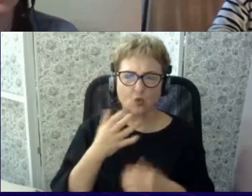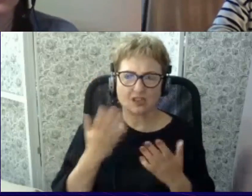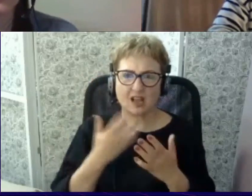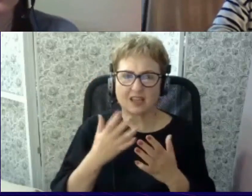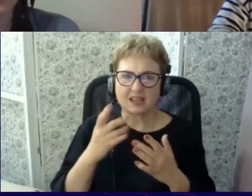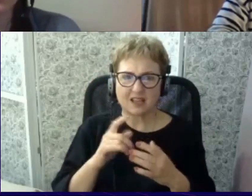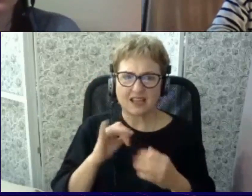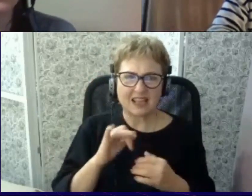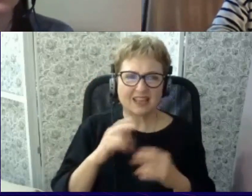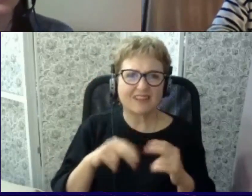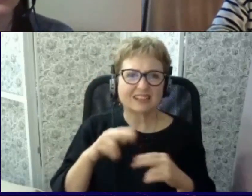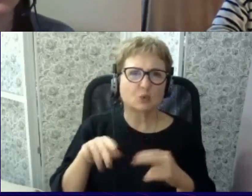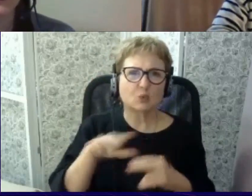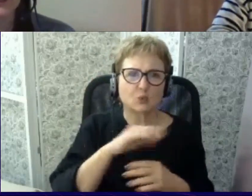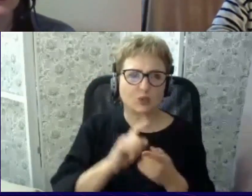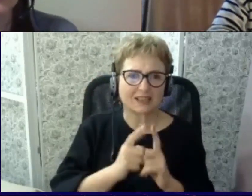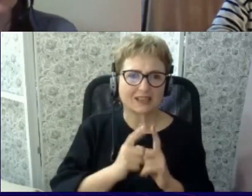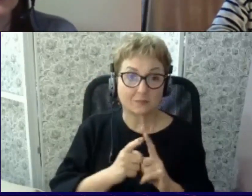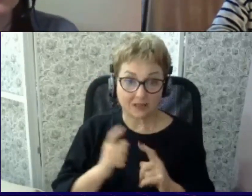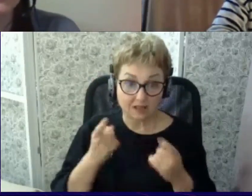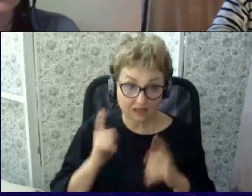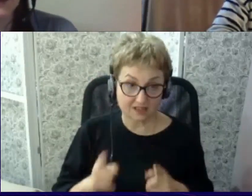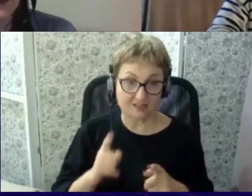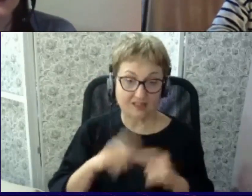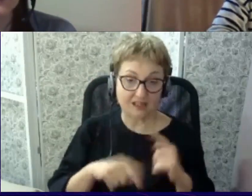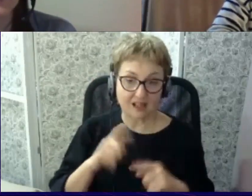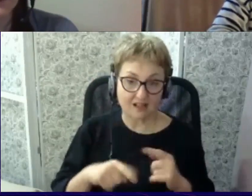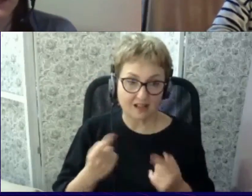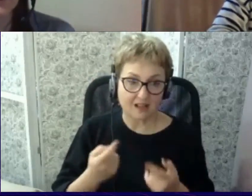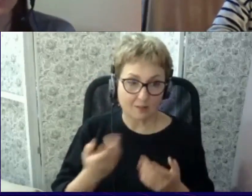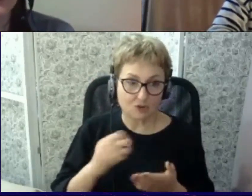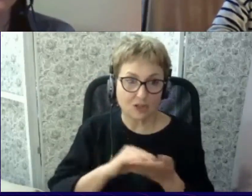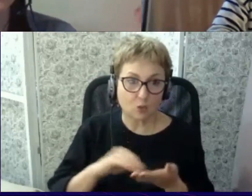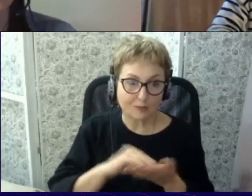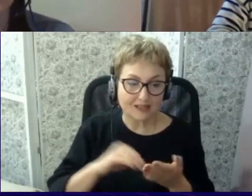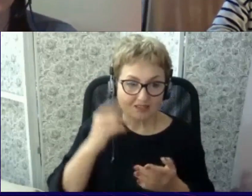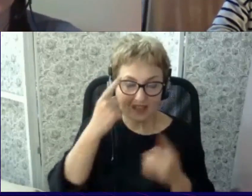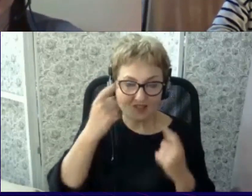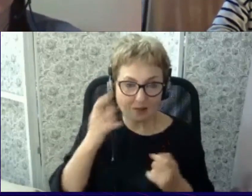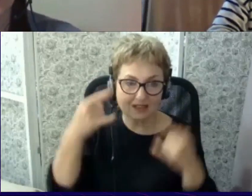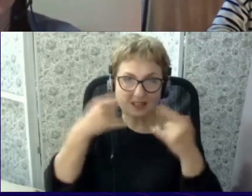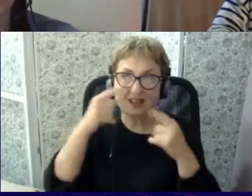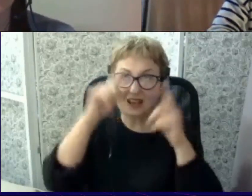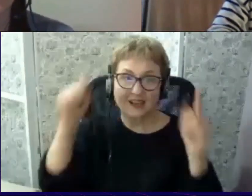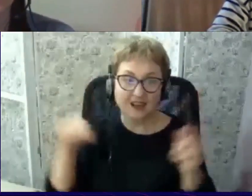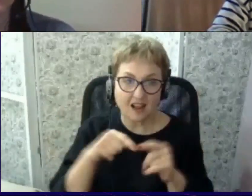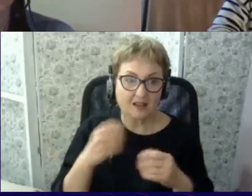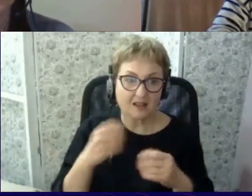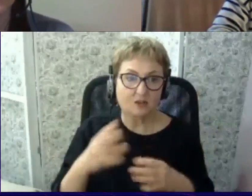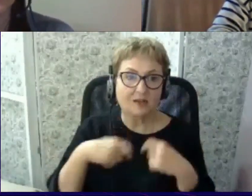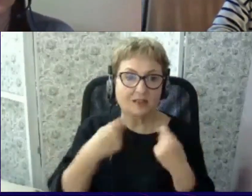серьезные, да, какие-то инфраструктурные изменения. Нет. Действительно, иногда это банально дублирование информации на экране,